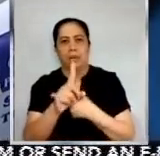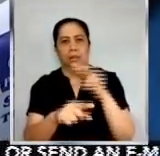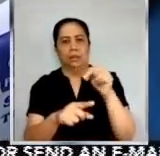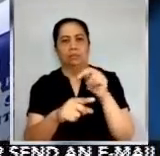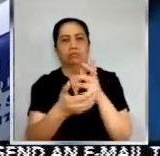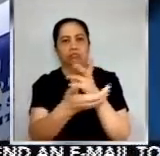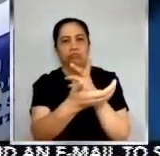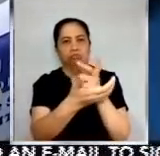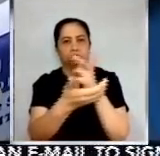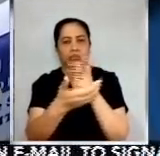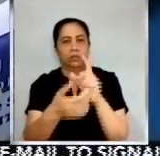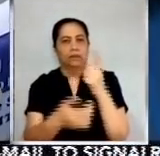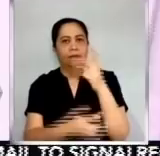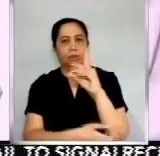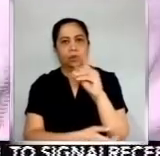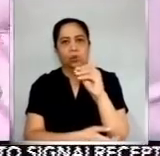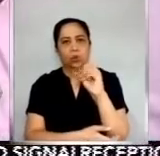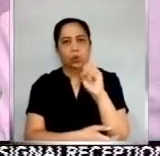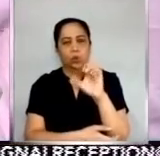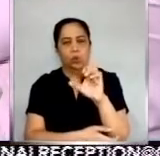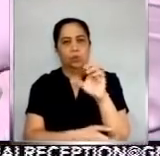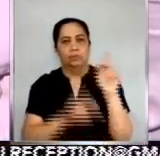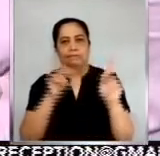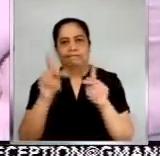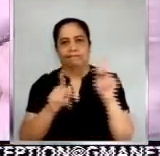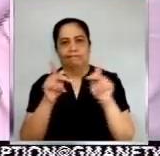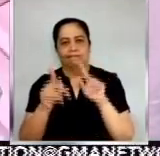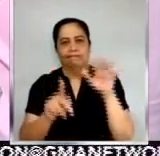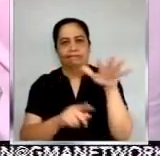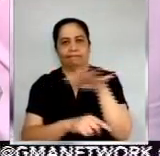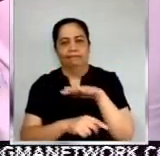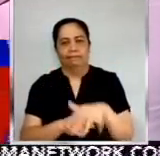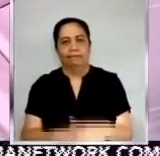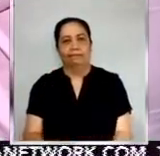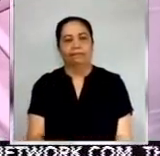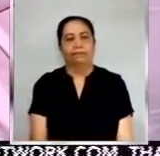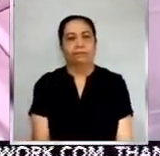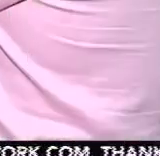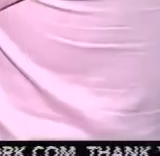dose ang target na populasyon. Ivan Mayrina, Nakatutok, 24 Horas.